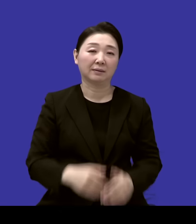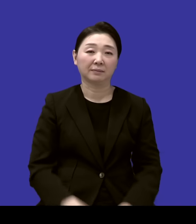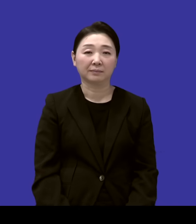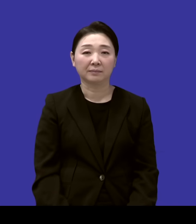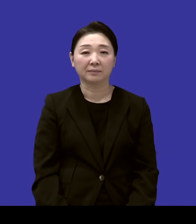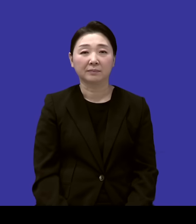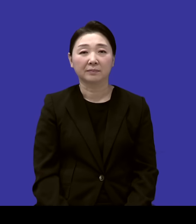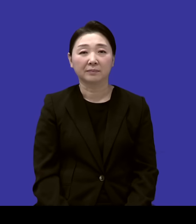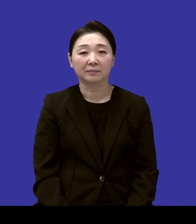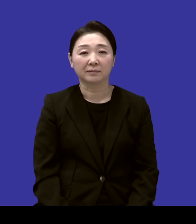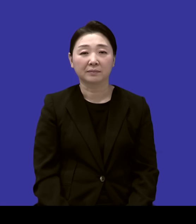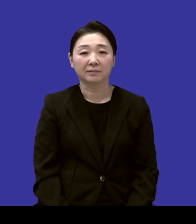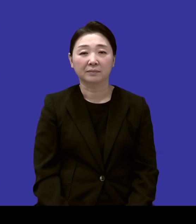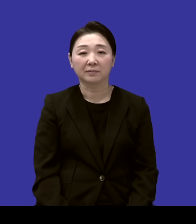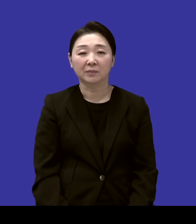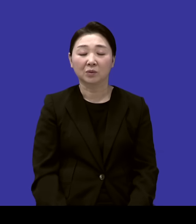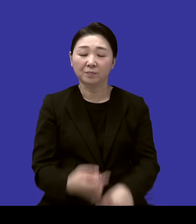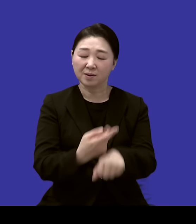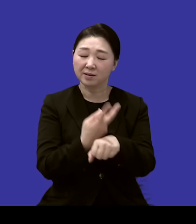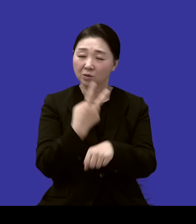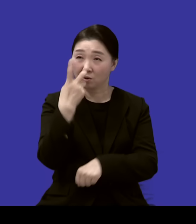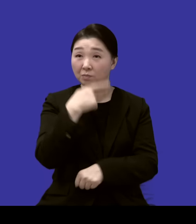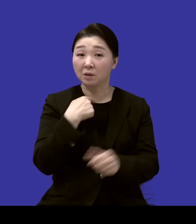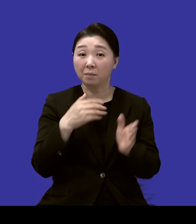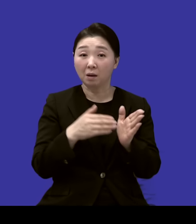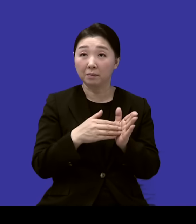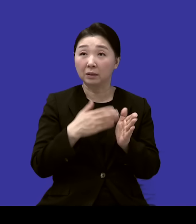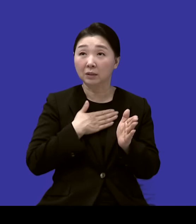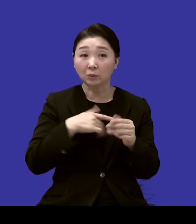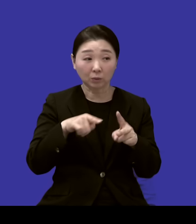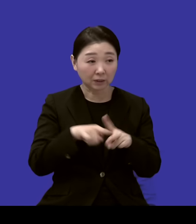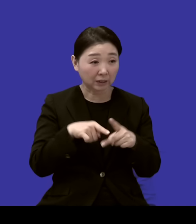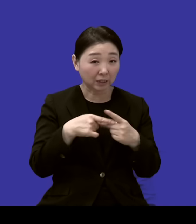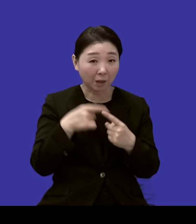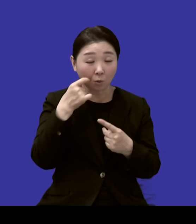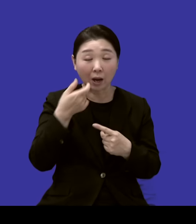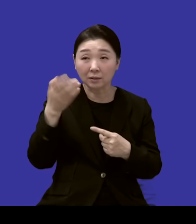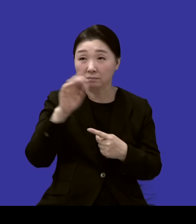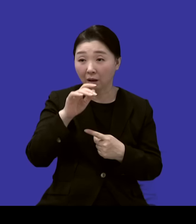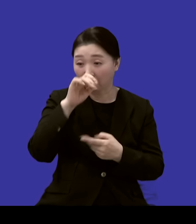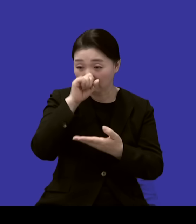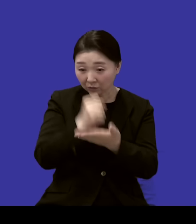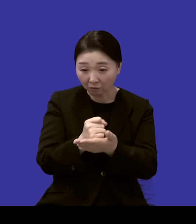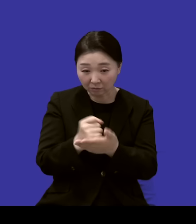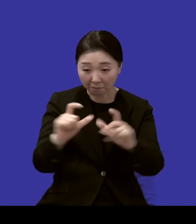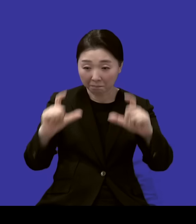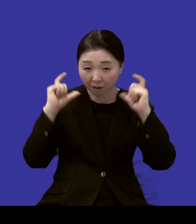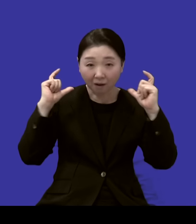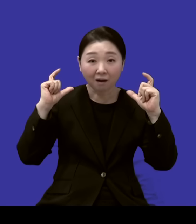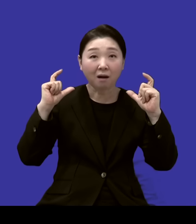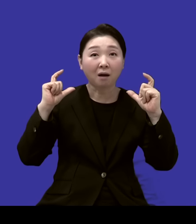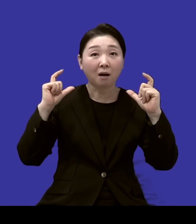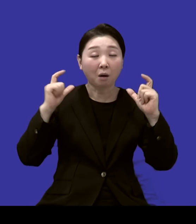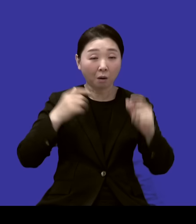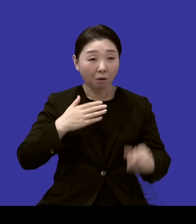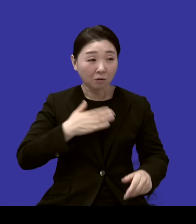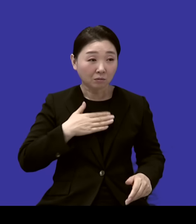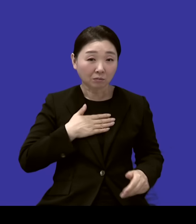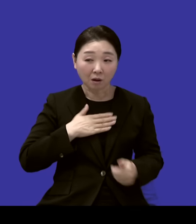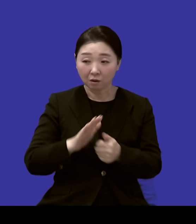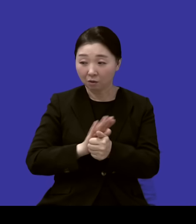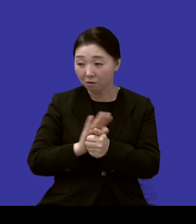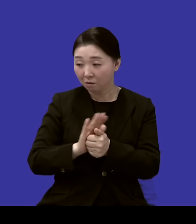오. 예, 예. 그래서 중독 검사를 몇 시간 동안 했는데 저도 이해가 안 되지만 정상이 나온 거예요. 그래서 저는 나름대로 엄청